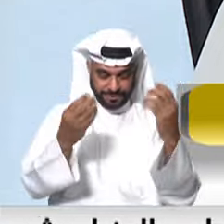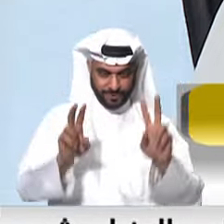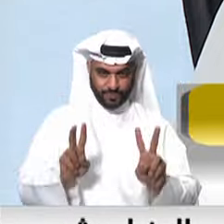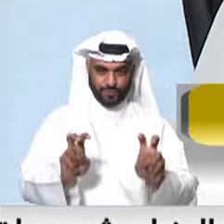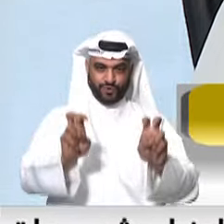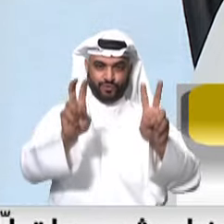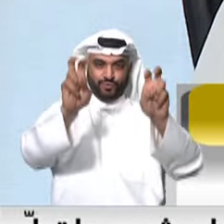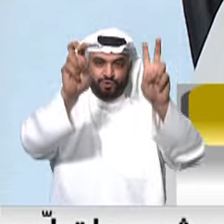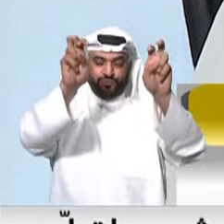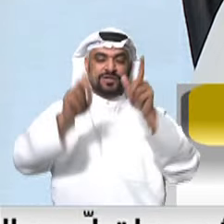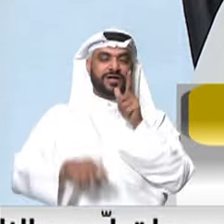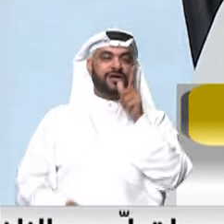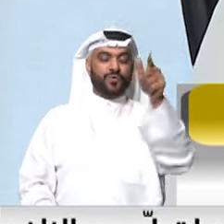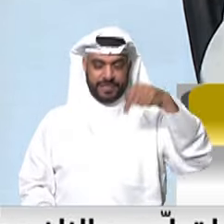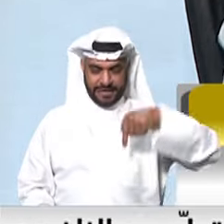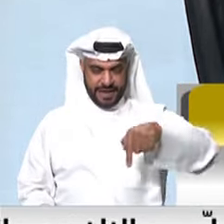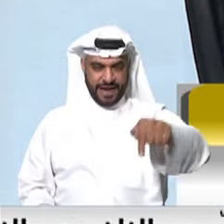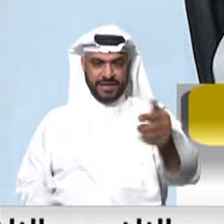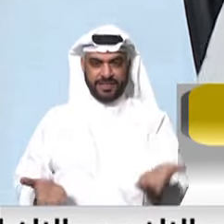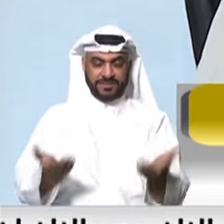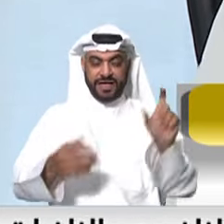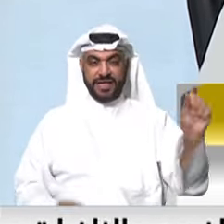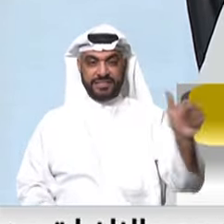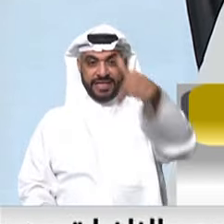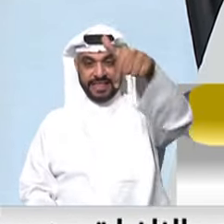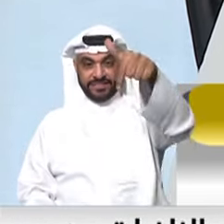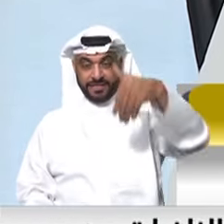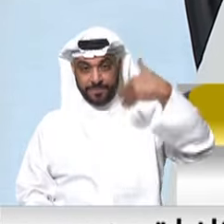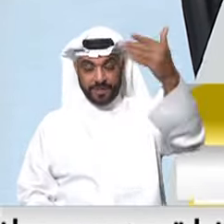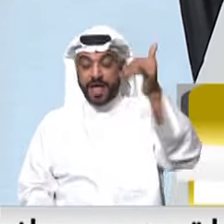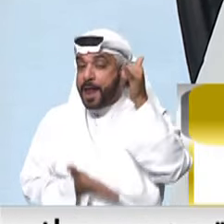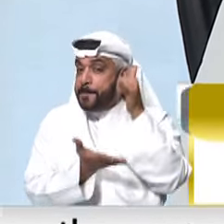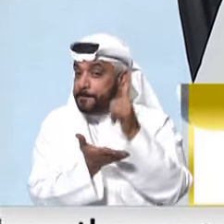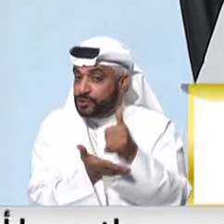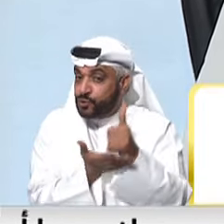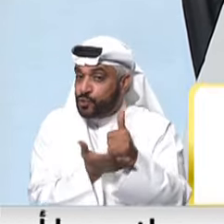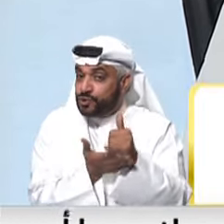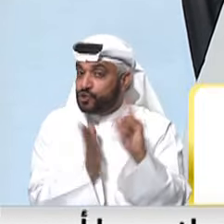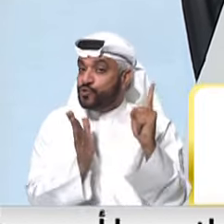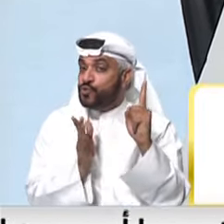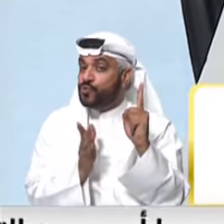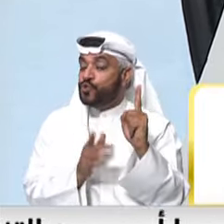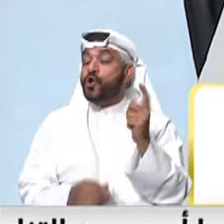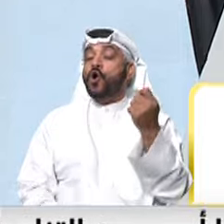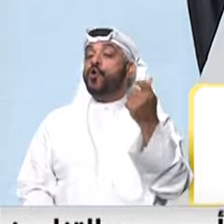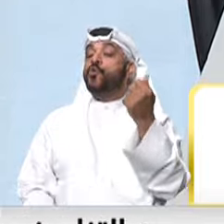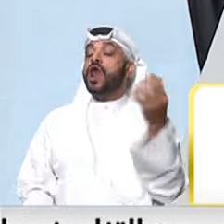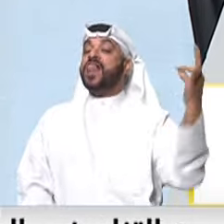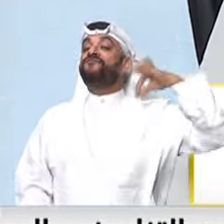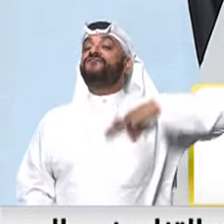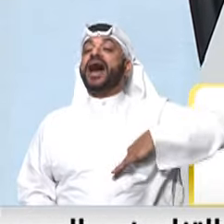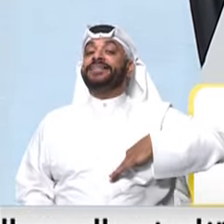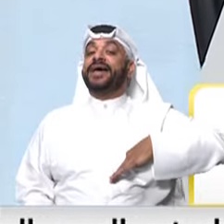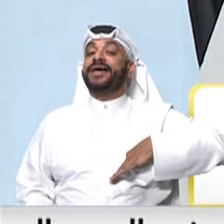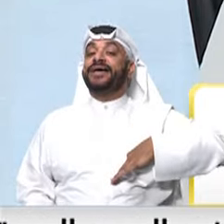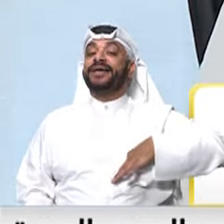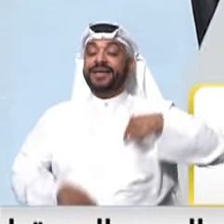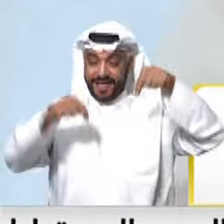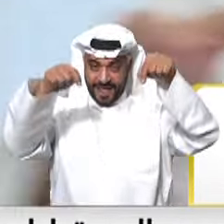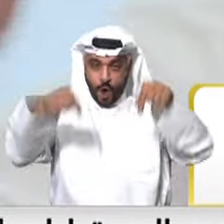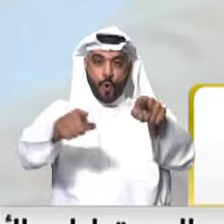خلال نقدر نقول الست اشهر القادمه هي مرتبطه بعامل اقتصادي مهم هو اسعار سعر الفائده اللي صار في